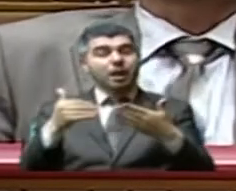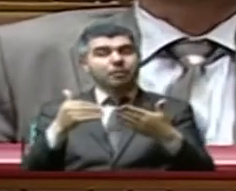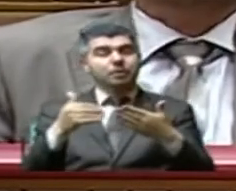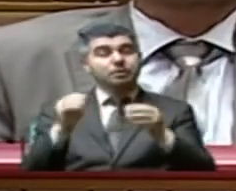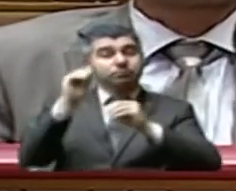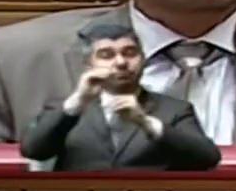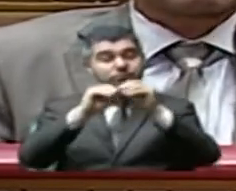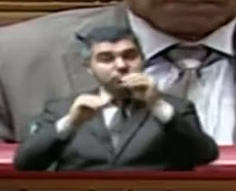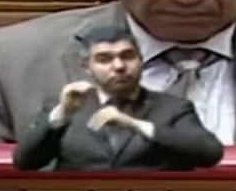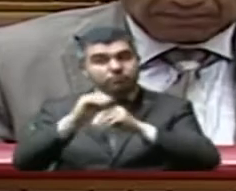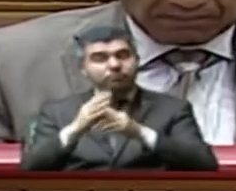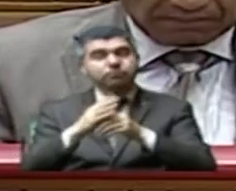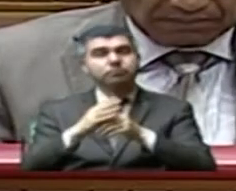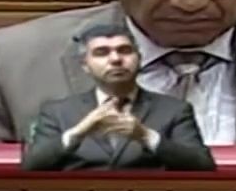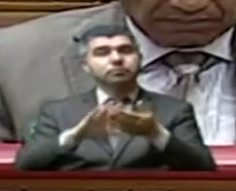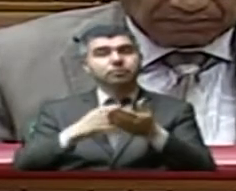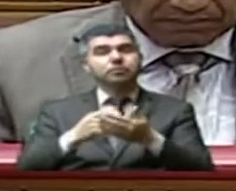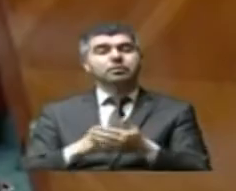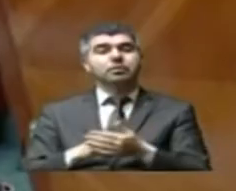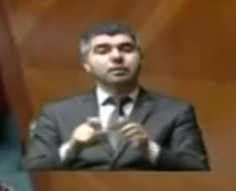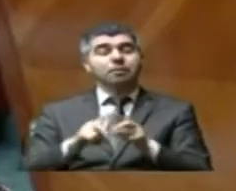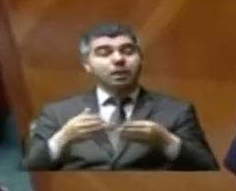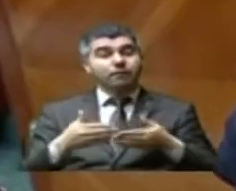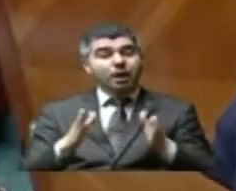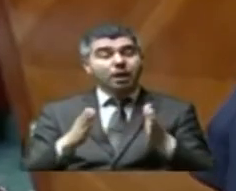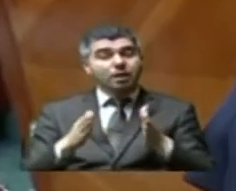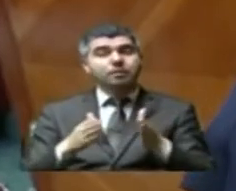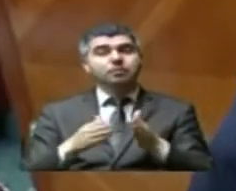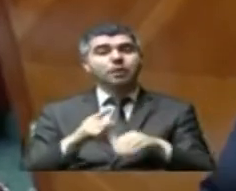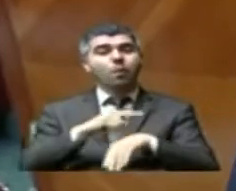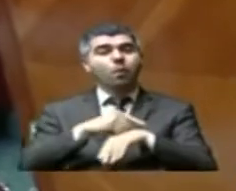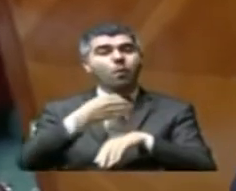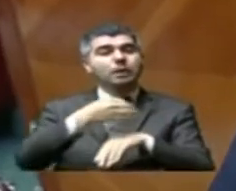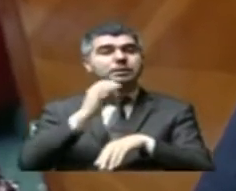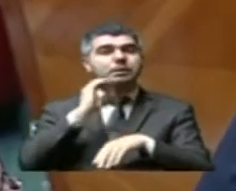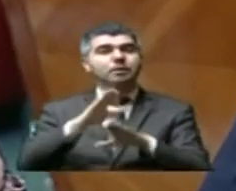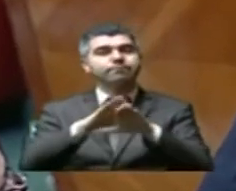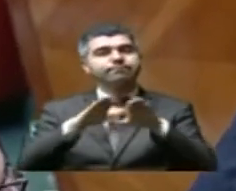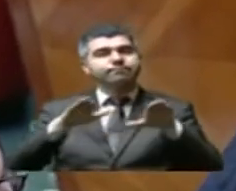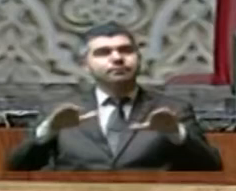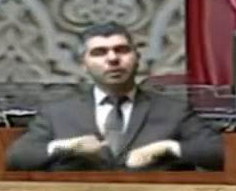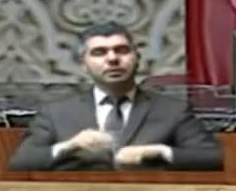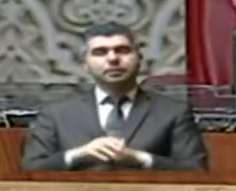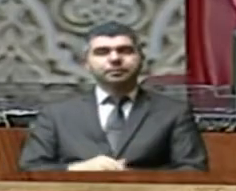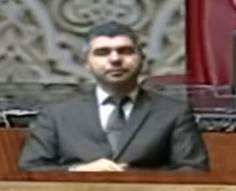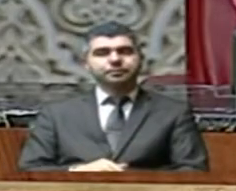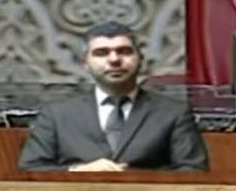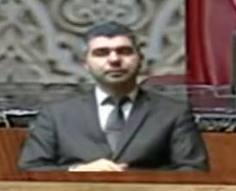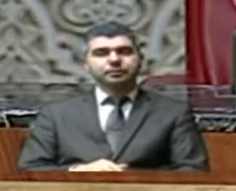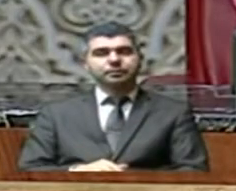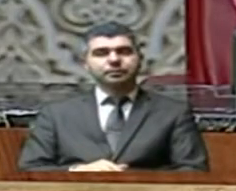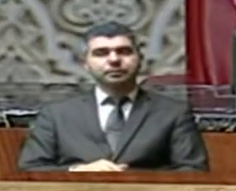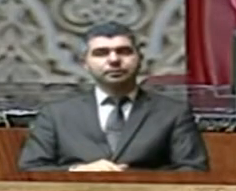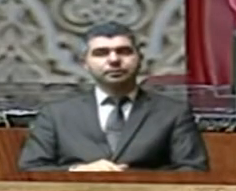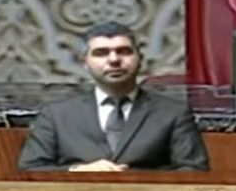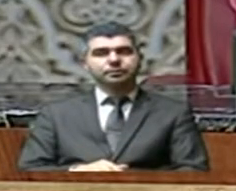التشييد وبرنامج ديال التدبير اللي خصو ينطلق بطبيعة الحال في إطار واحد السلم الاجتماعي. شكرا سيد الرئيس.